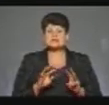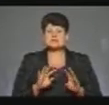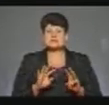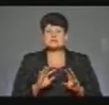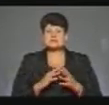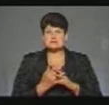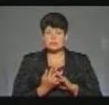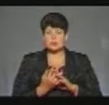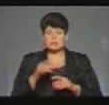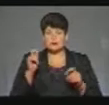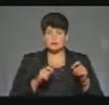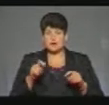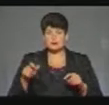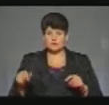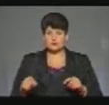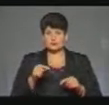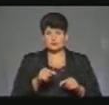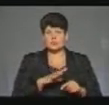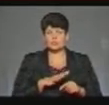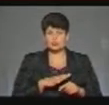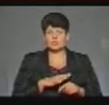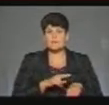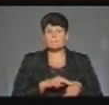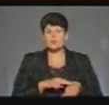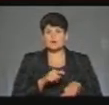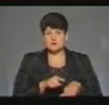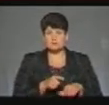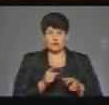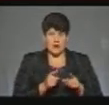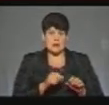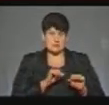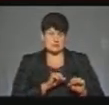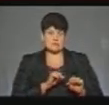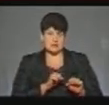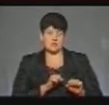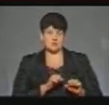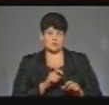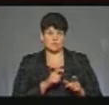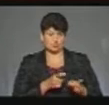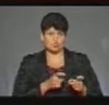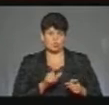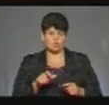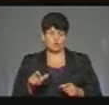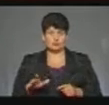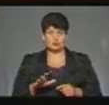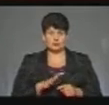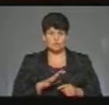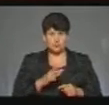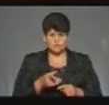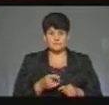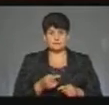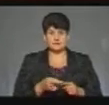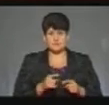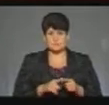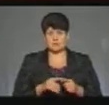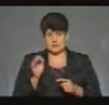люди з довколишніх сіл через те, що там була поліцейська станиця і був реальний захист, реальні озброєні люди. Да, ця поліцейська станиця підлягала німцям,